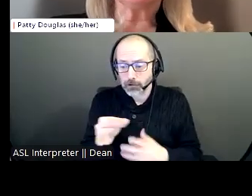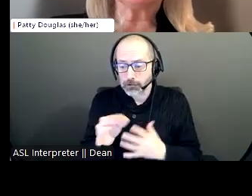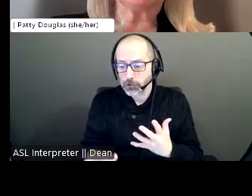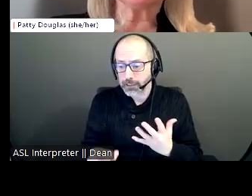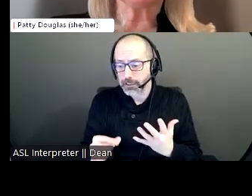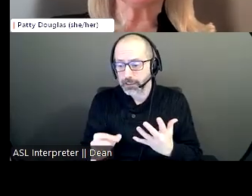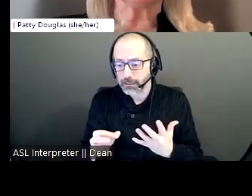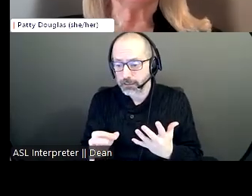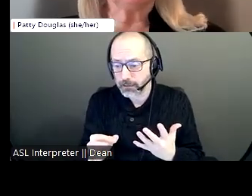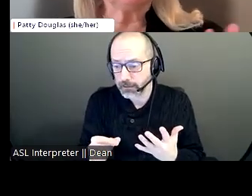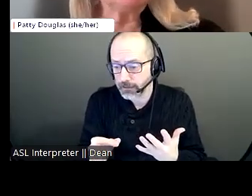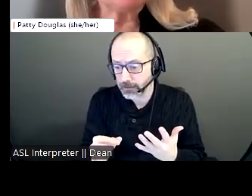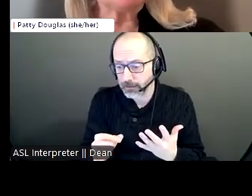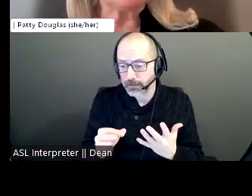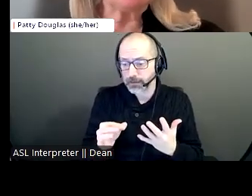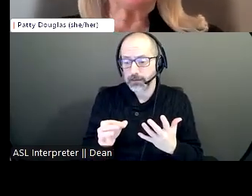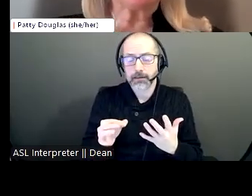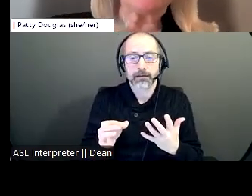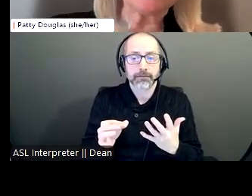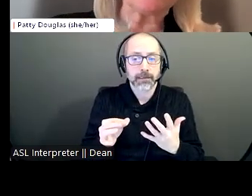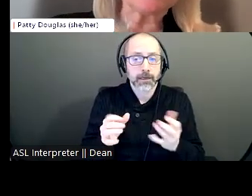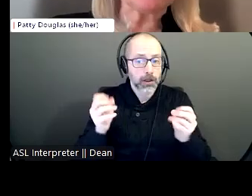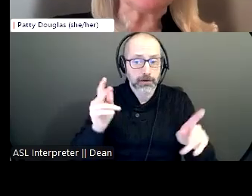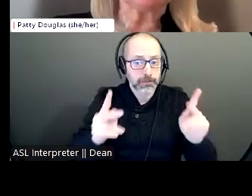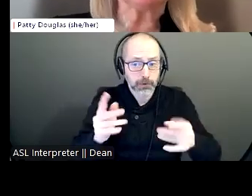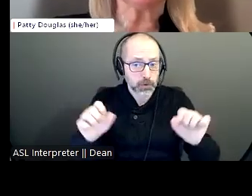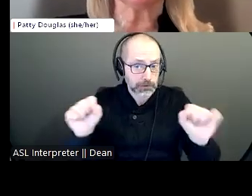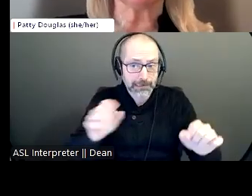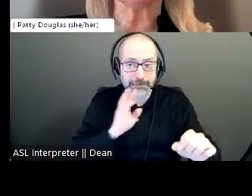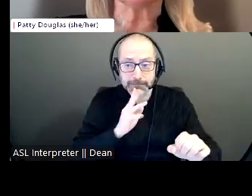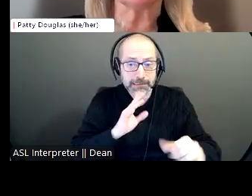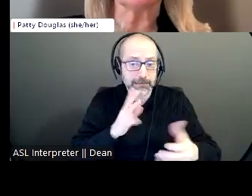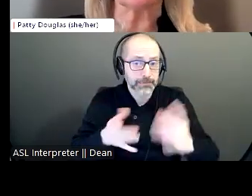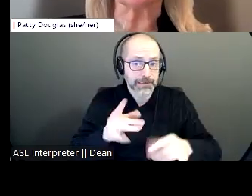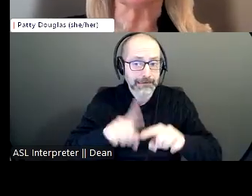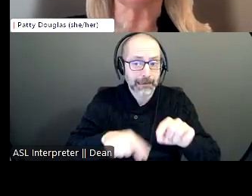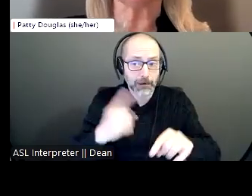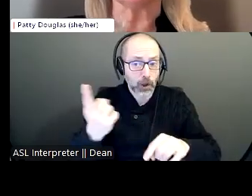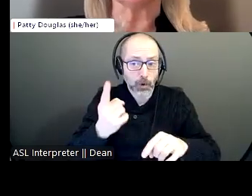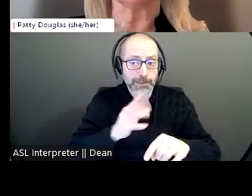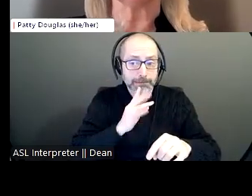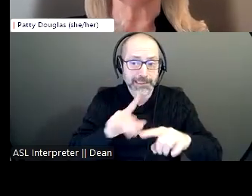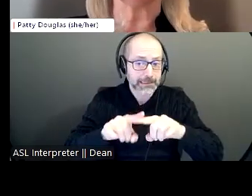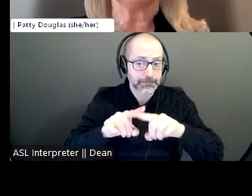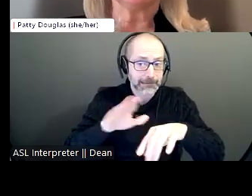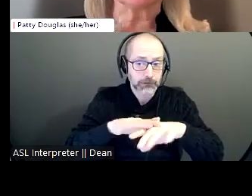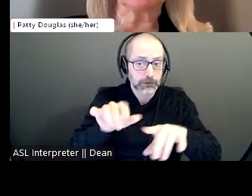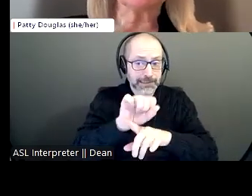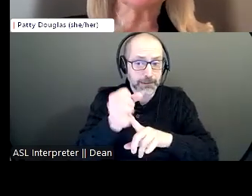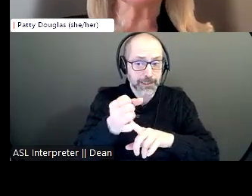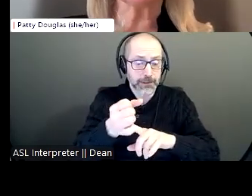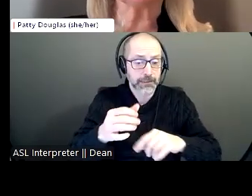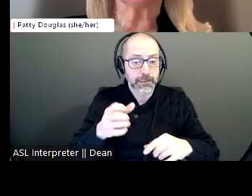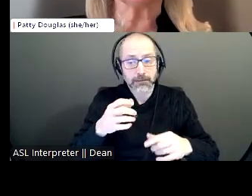aussi penser à des communications alternatives. Plusieurs de personnes qui peuvent parler souvent n'y arrivent pas selon les